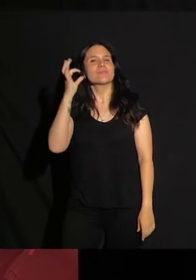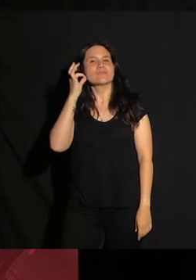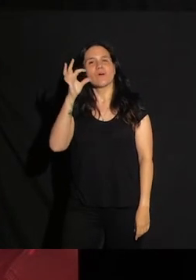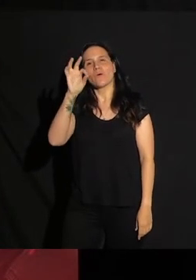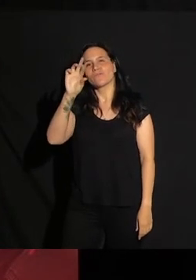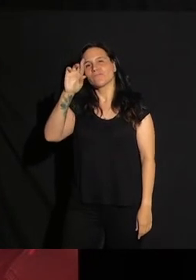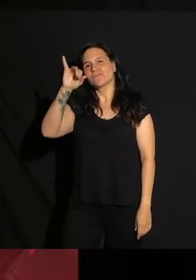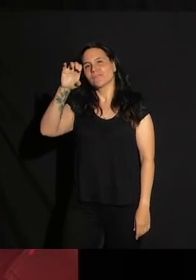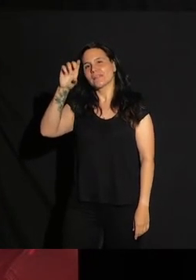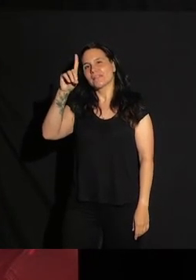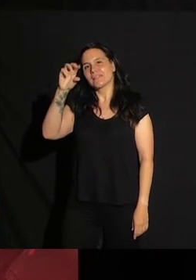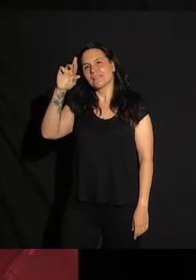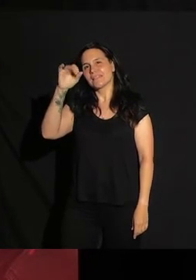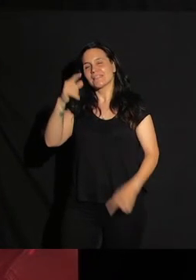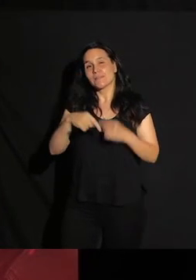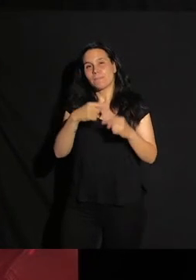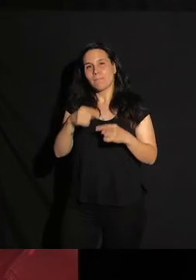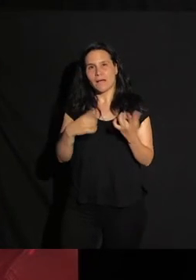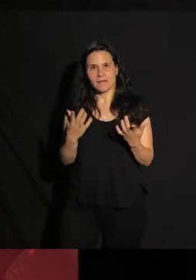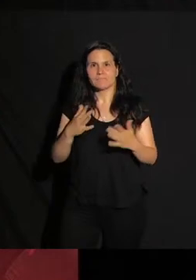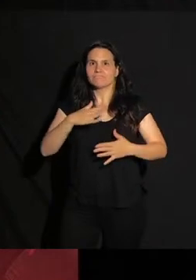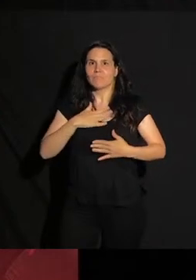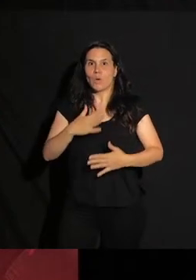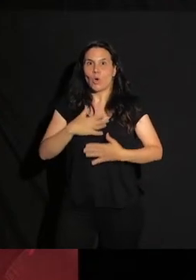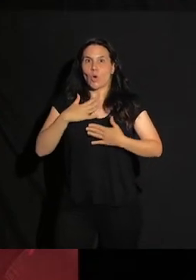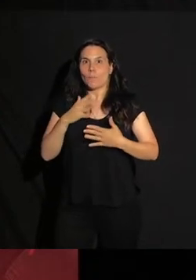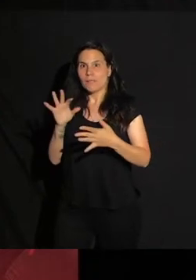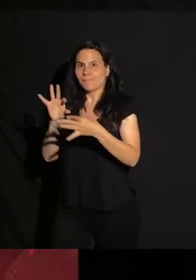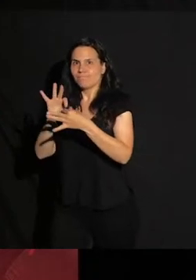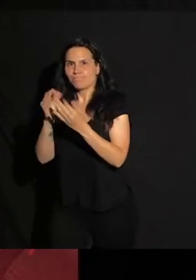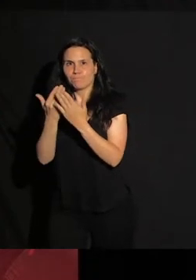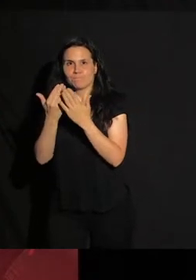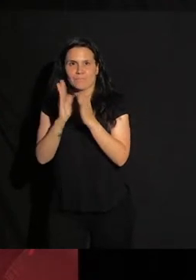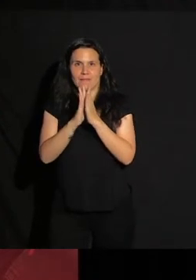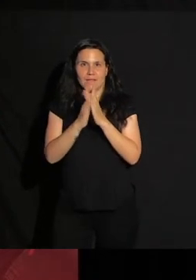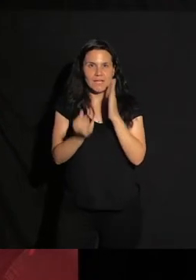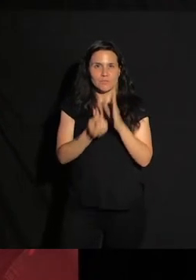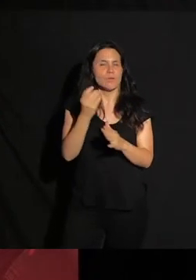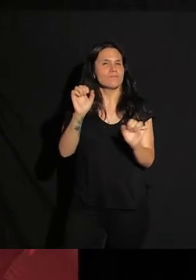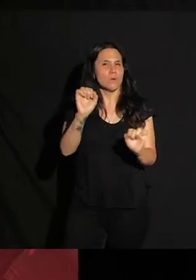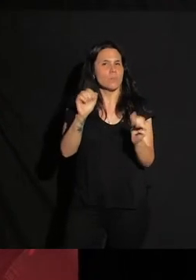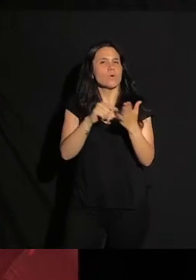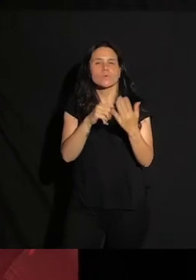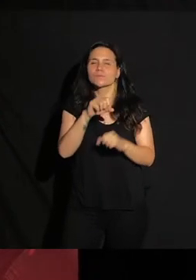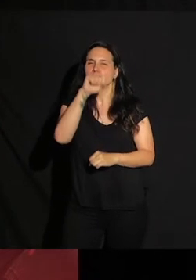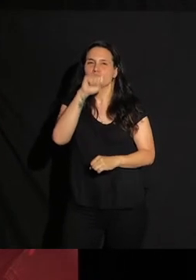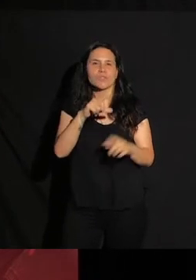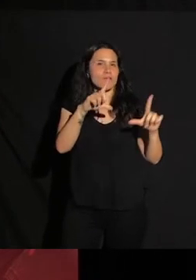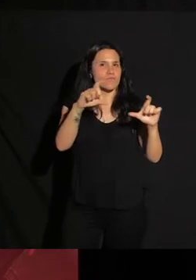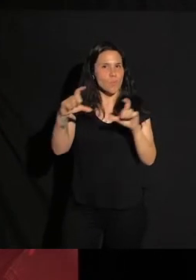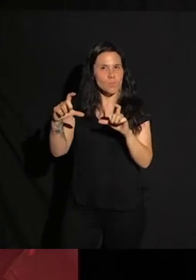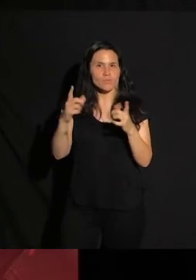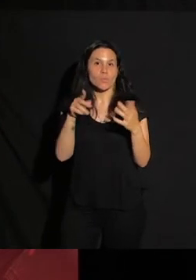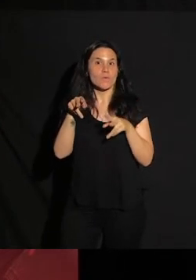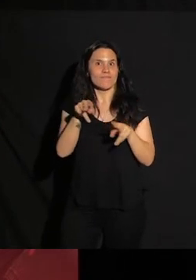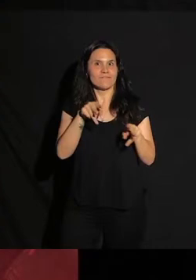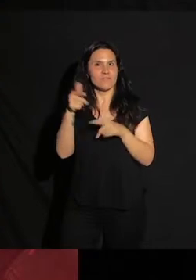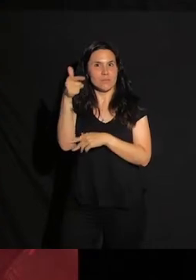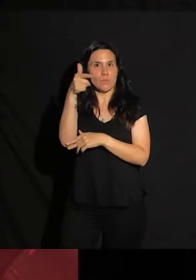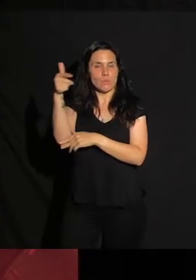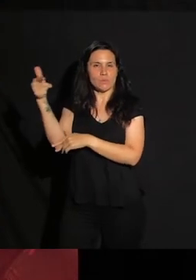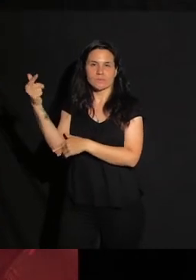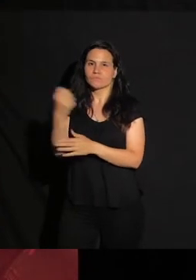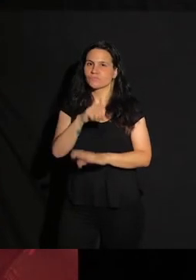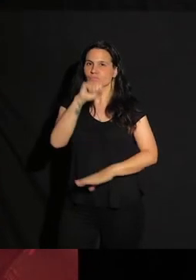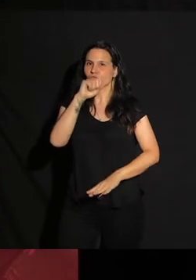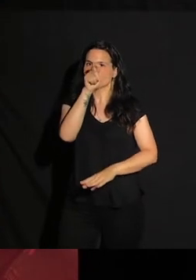und bin über mein Hobby zu Klatschmohn gekommen vor 4 Jahren. Mein Hobby ist es, Fotos zu machen und Videos. Vorzugsweise mache ich das von